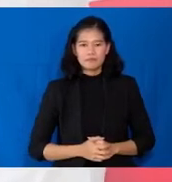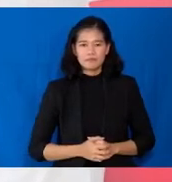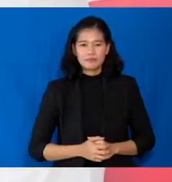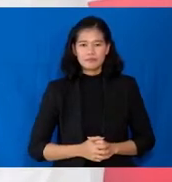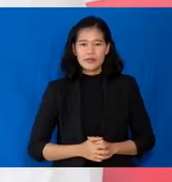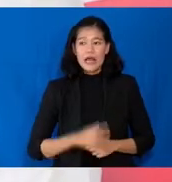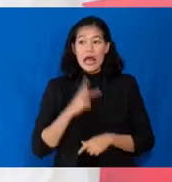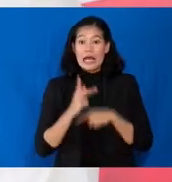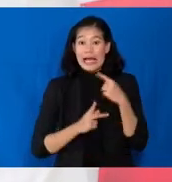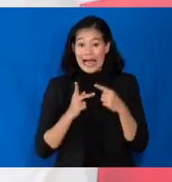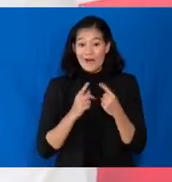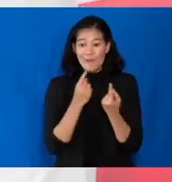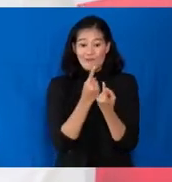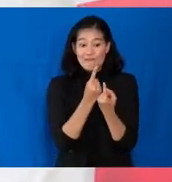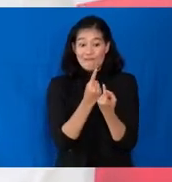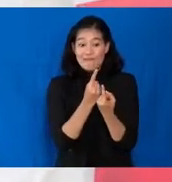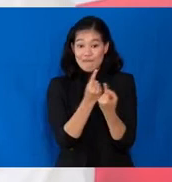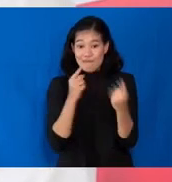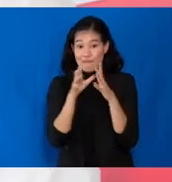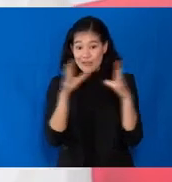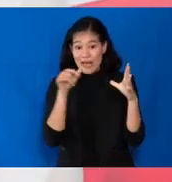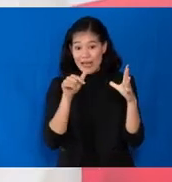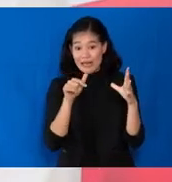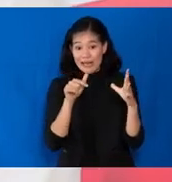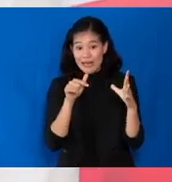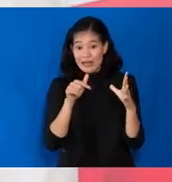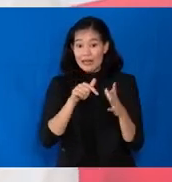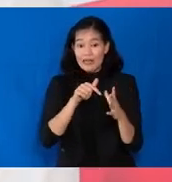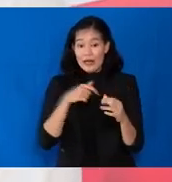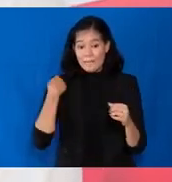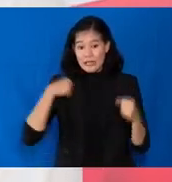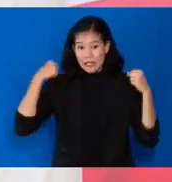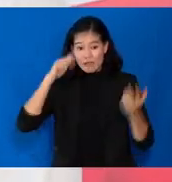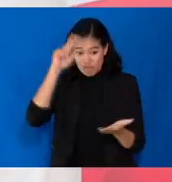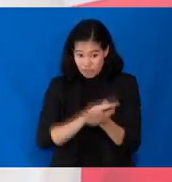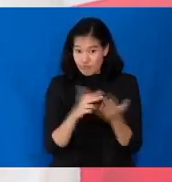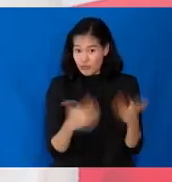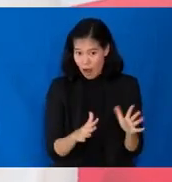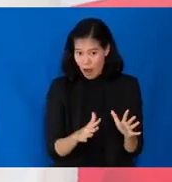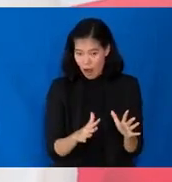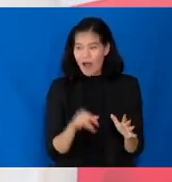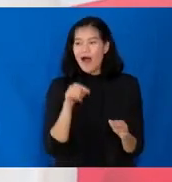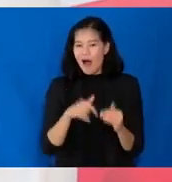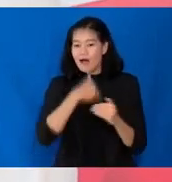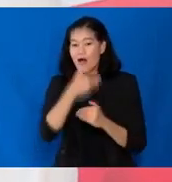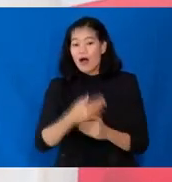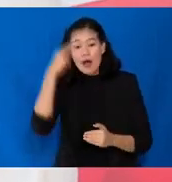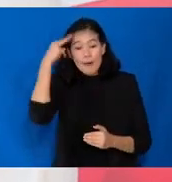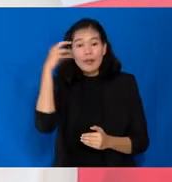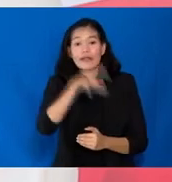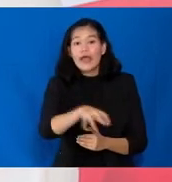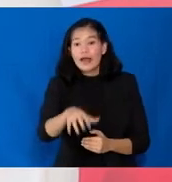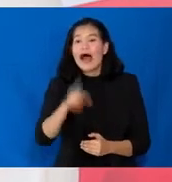jika pembatasan sosial berskala besar yang telah ditetapkan oleh menteri kesehatan pemerintah daerah wajib melaksanakan